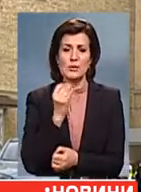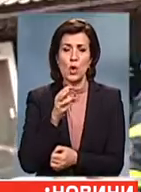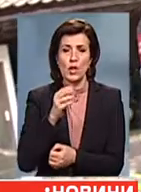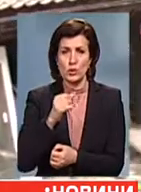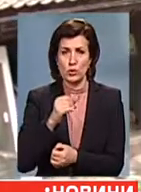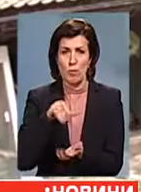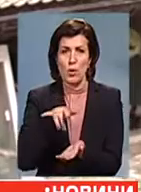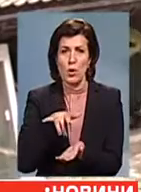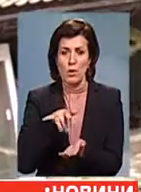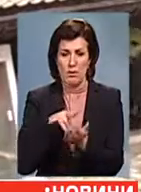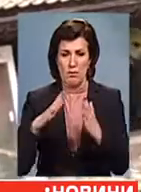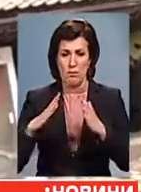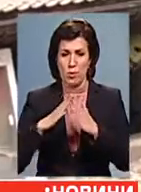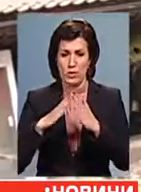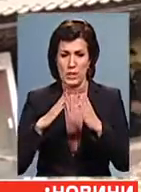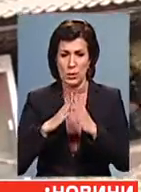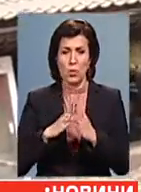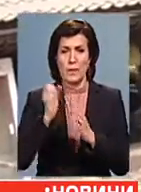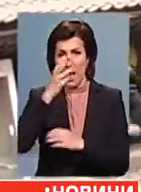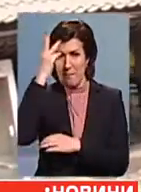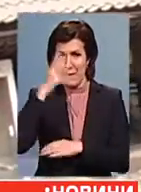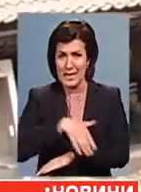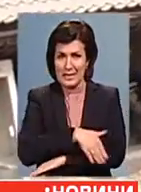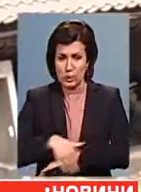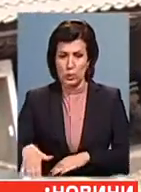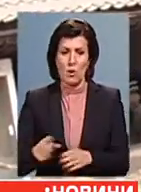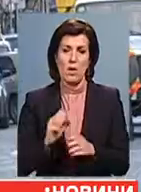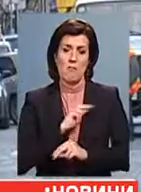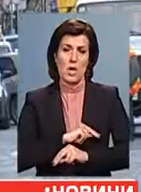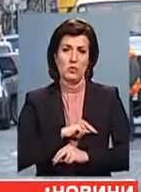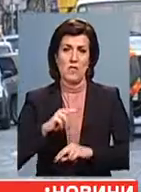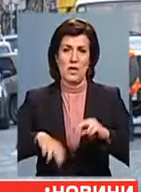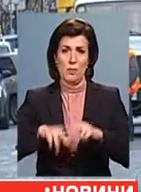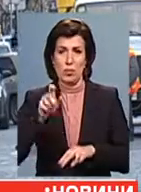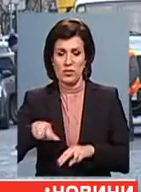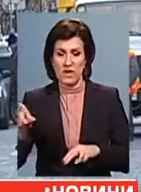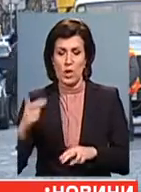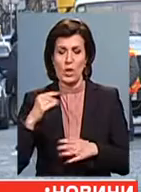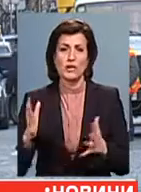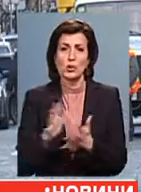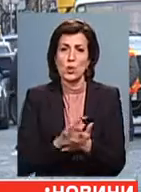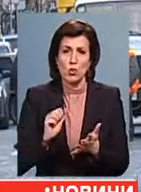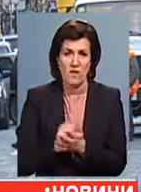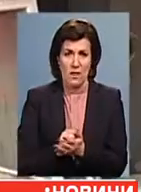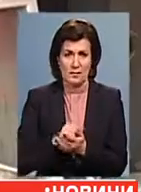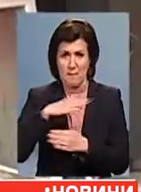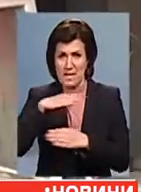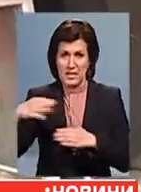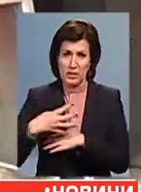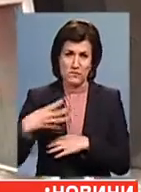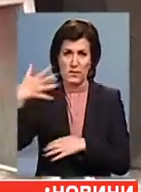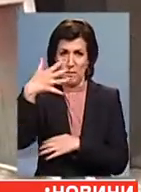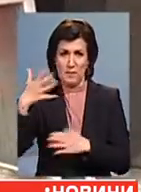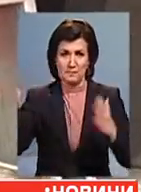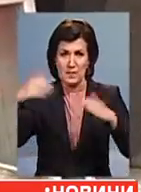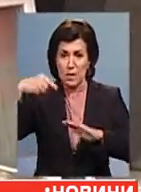будинку на Богдана Хмельницького працювали будівельники, коли зруйнувалося перекриття між 4-м і 5-м поверхами. Врешті